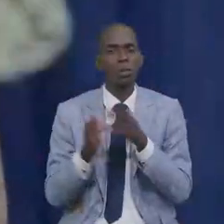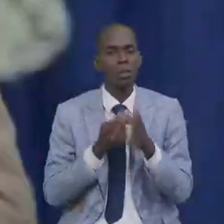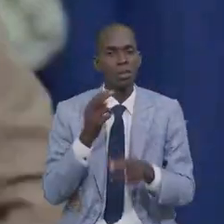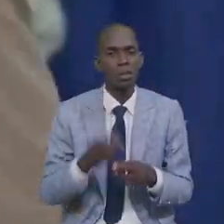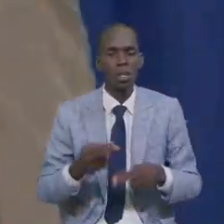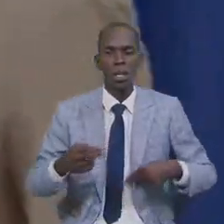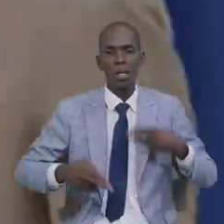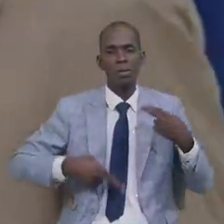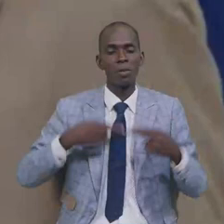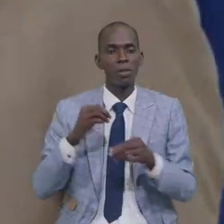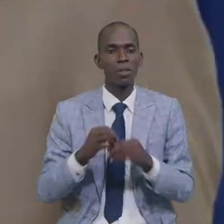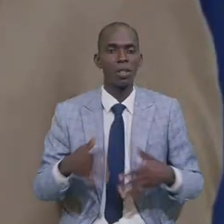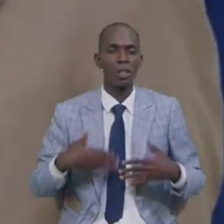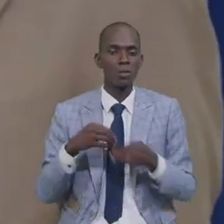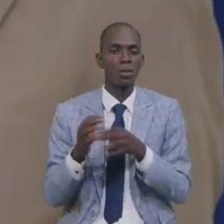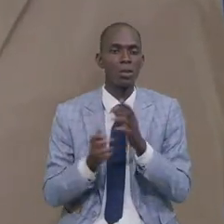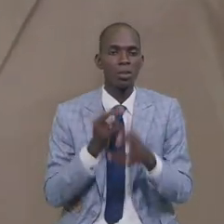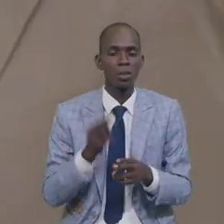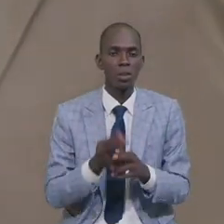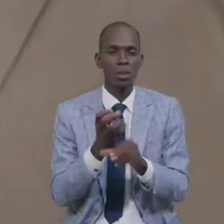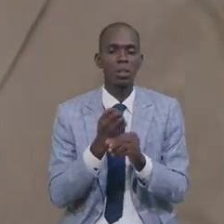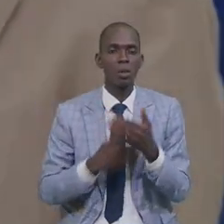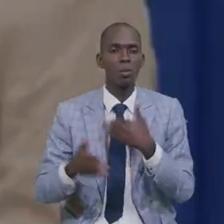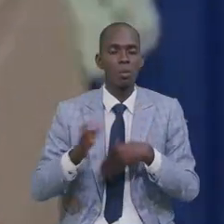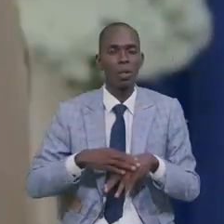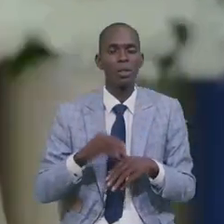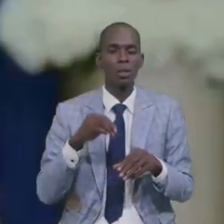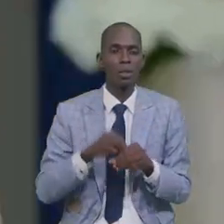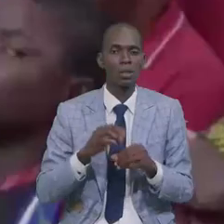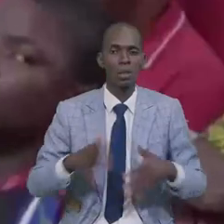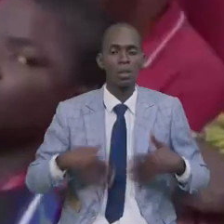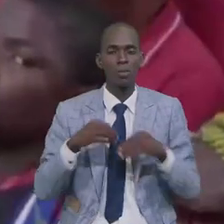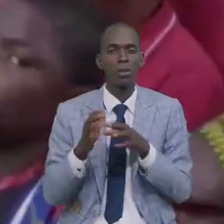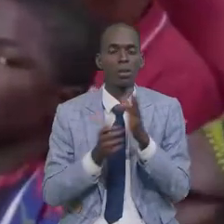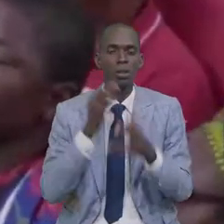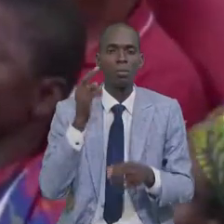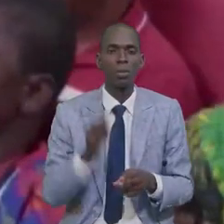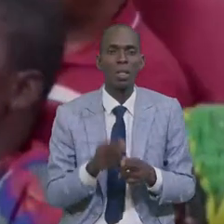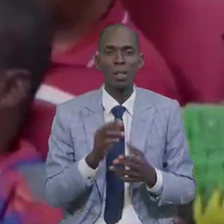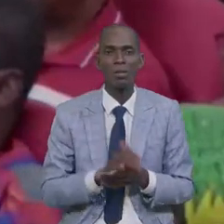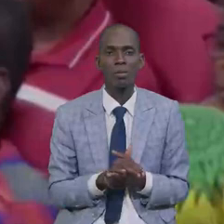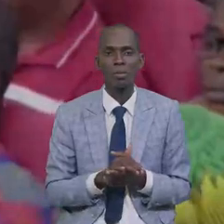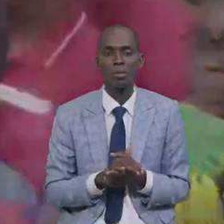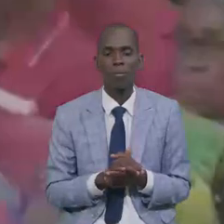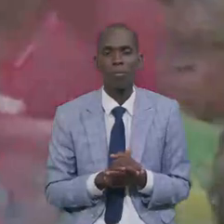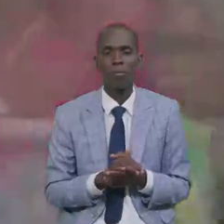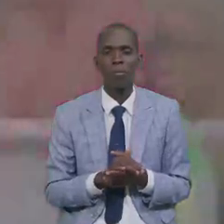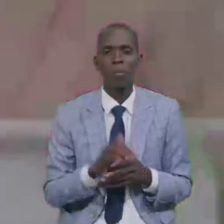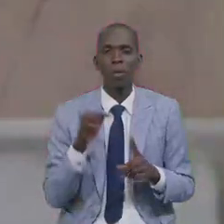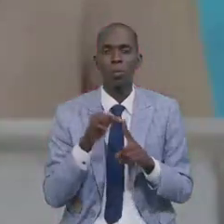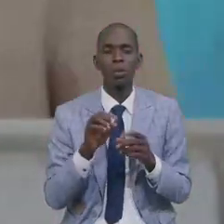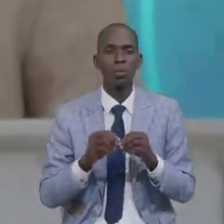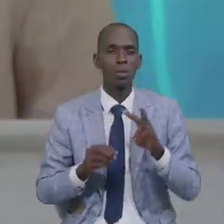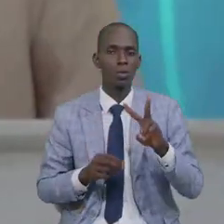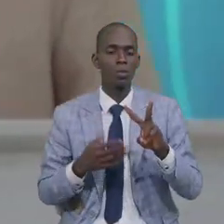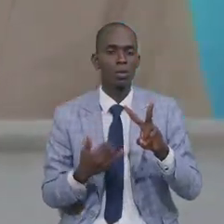vie, le réveil dans ta vie, le recouvrement dans ta vie au nom de Jésus.